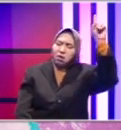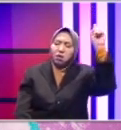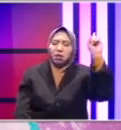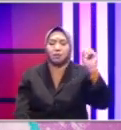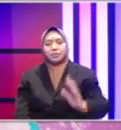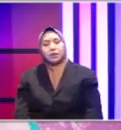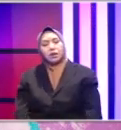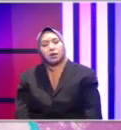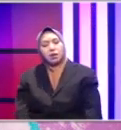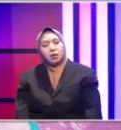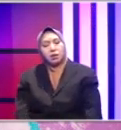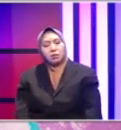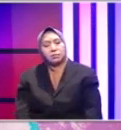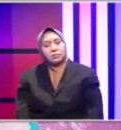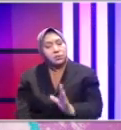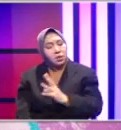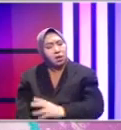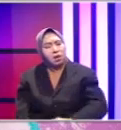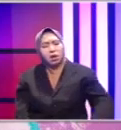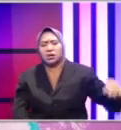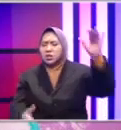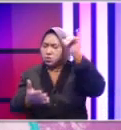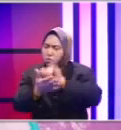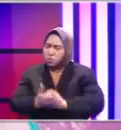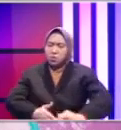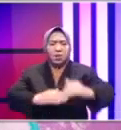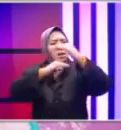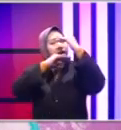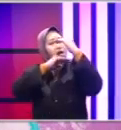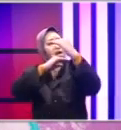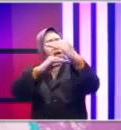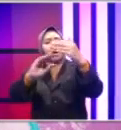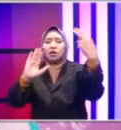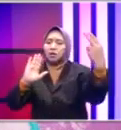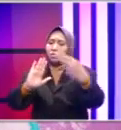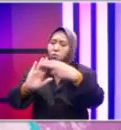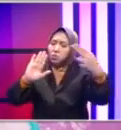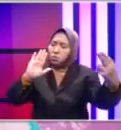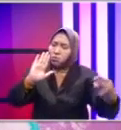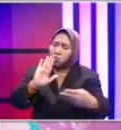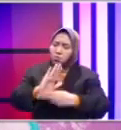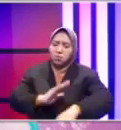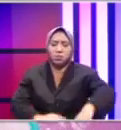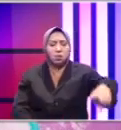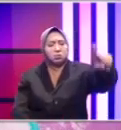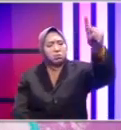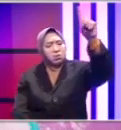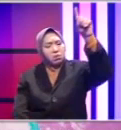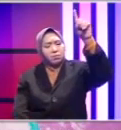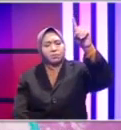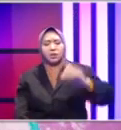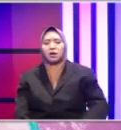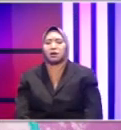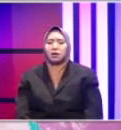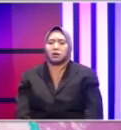uang whitehill krudut Duo uang